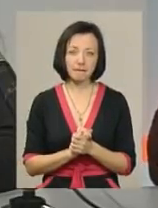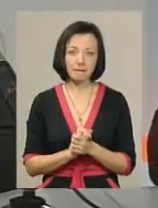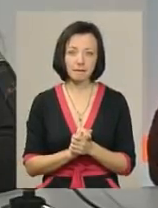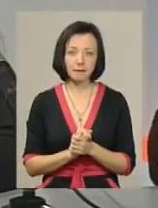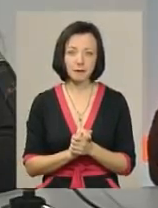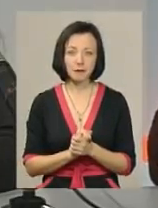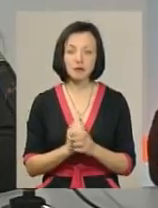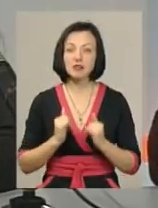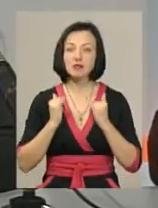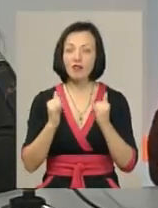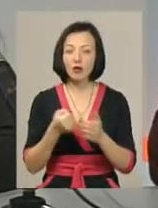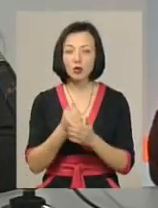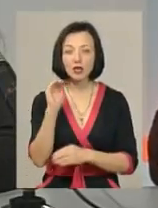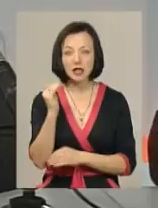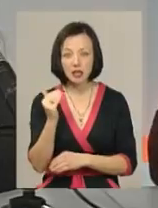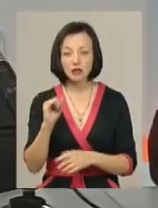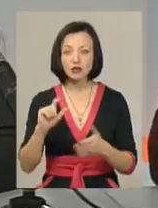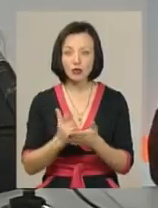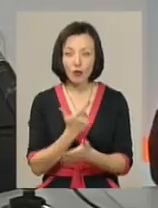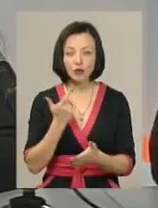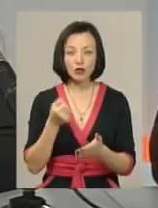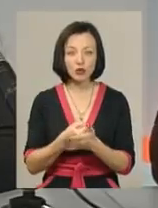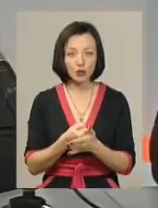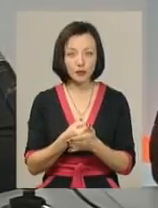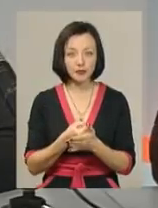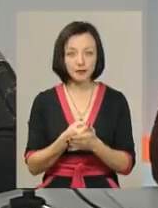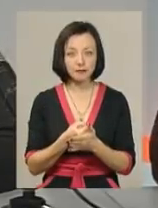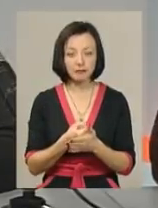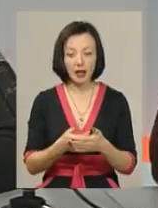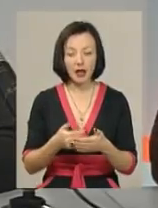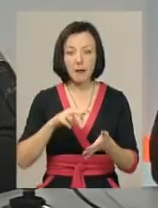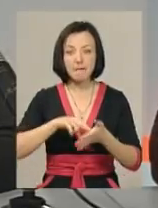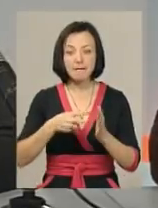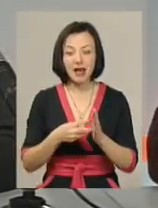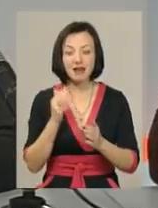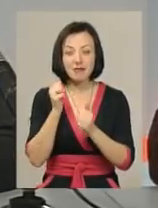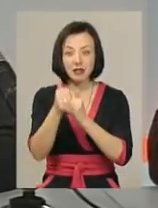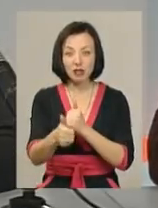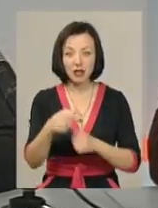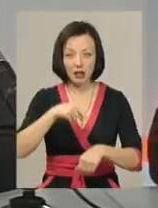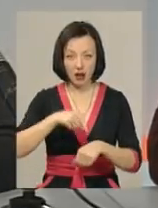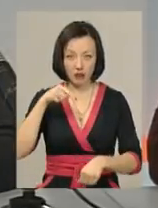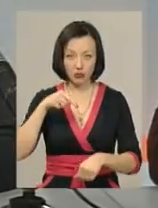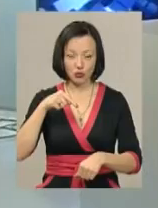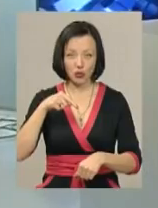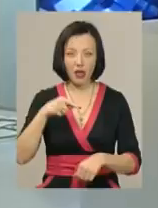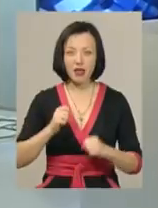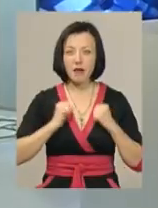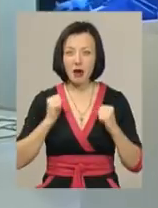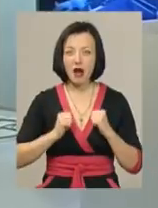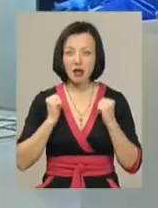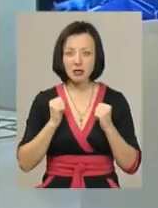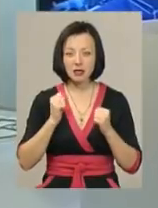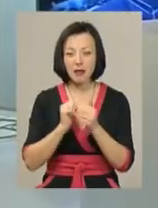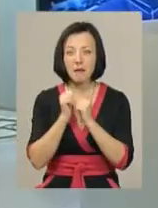знову ж таки З повагою до дитини і знову ж таки передбачати Її реакцію тобто е намагатися